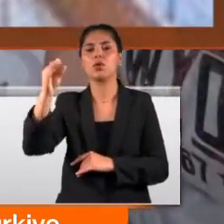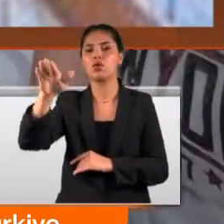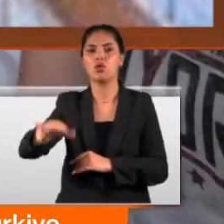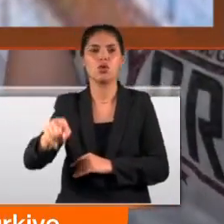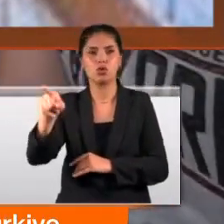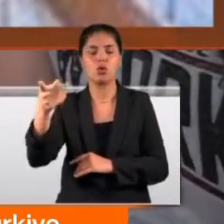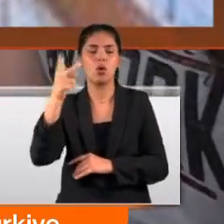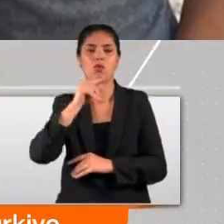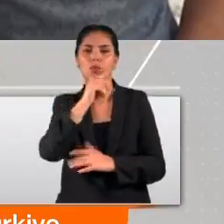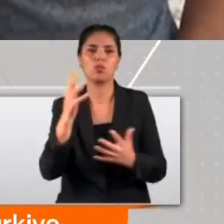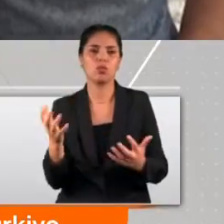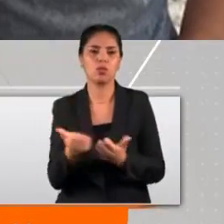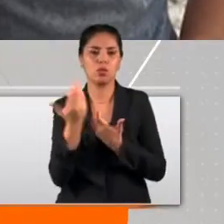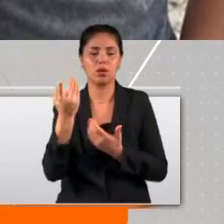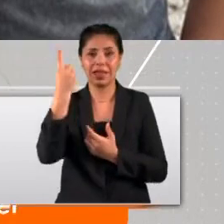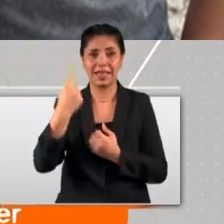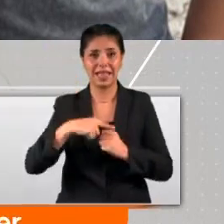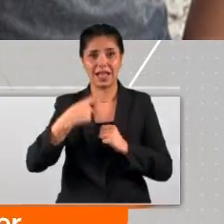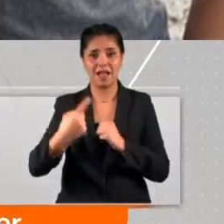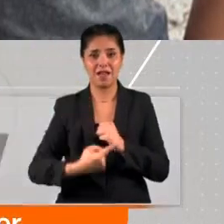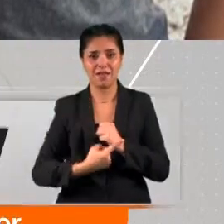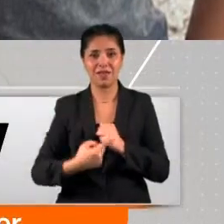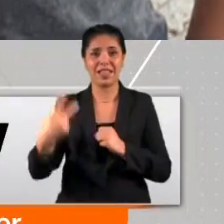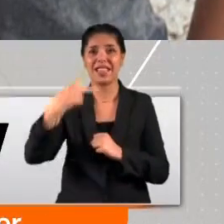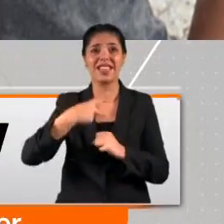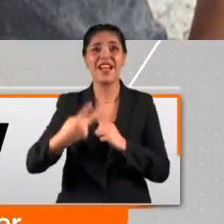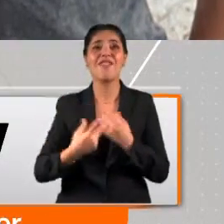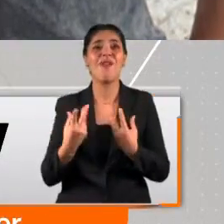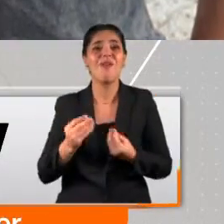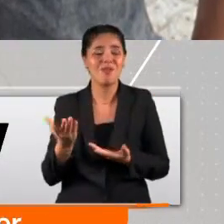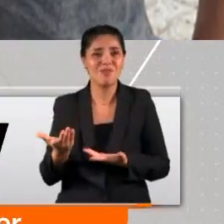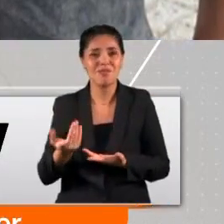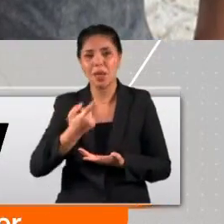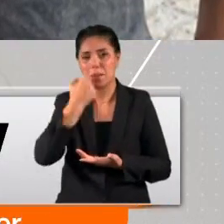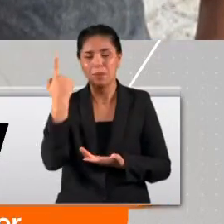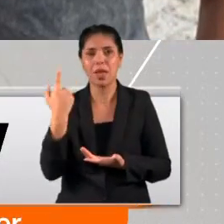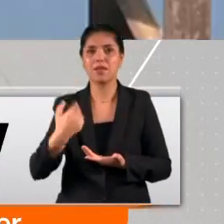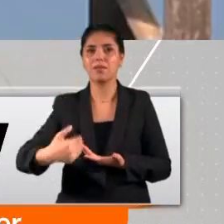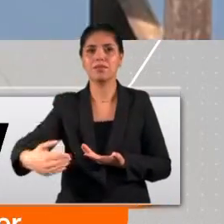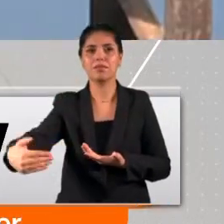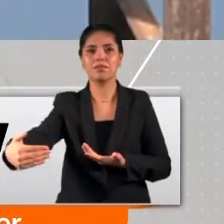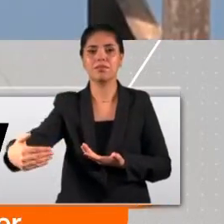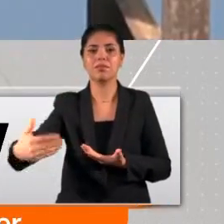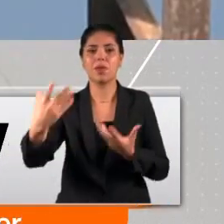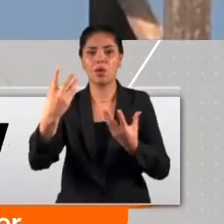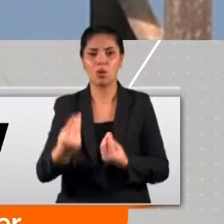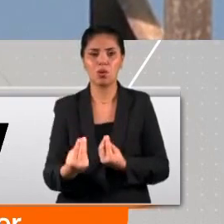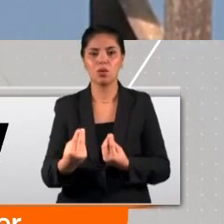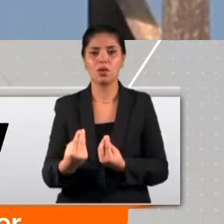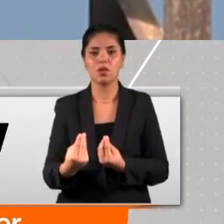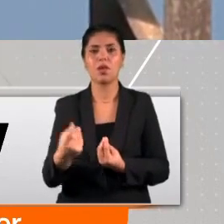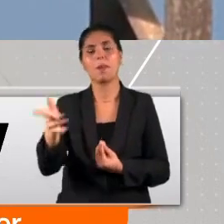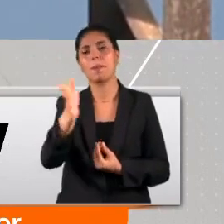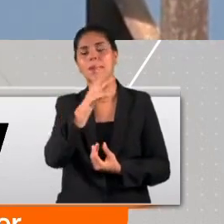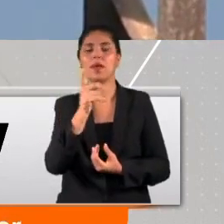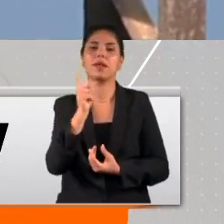Kulaklı ölümden döndü. Daha ilk haftası, ikinci haftaya bile geçmedi. Yani belki daha ilerleyen zamanlarda olsa diyecektim hani biliyor